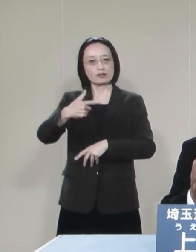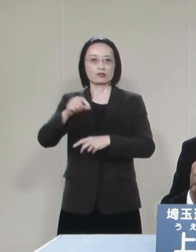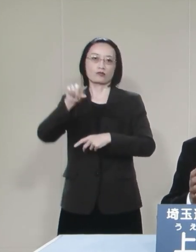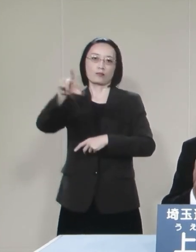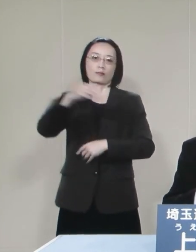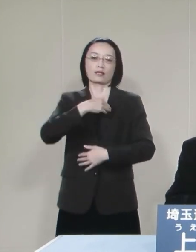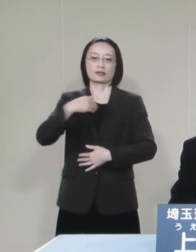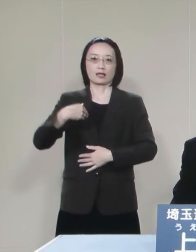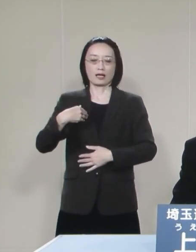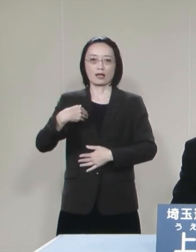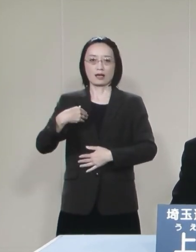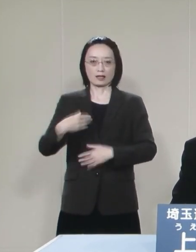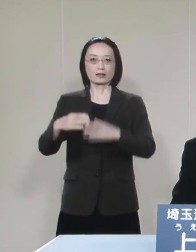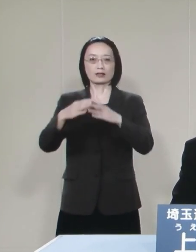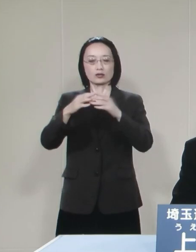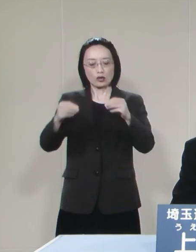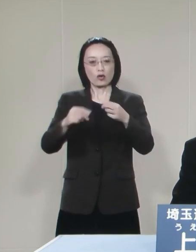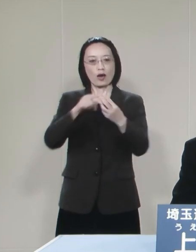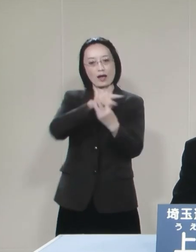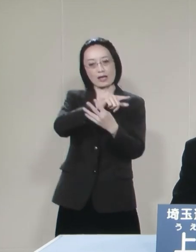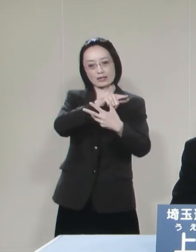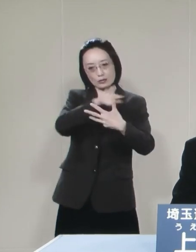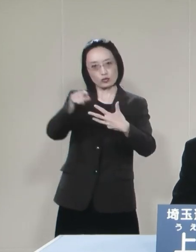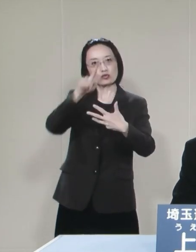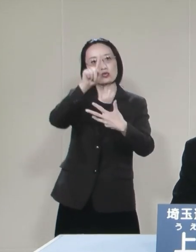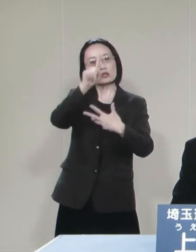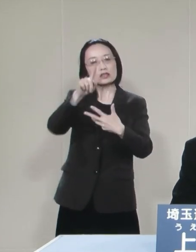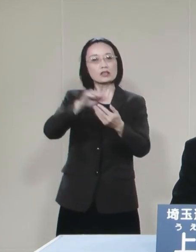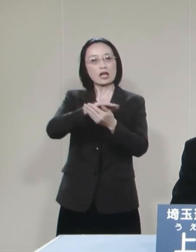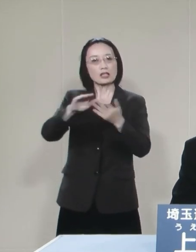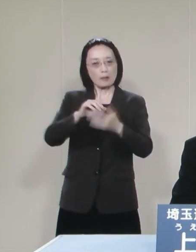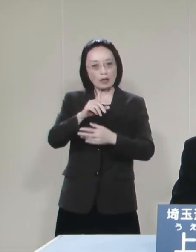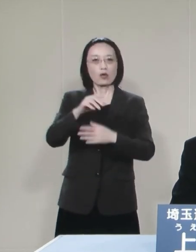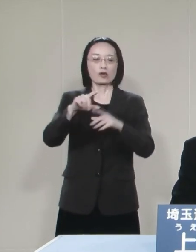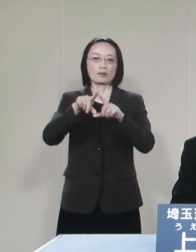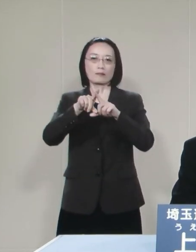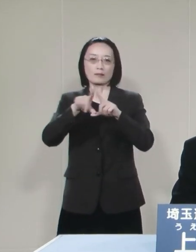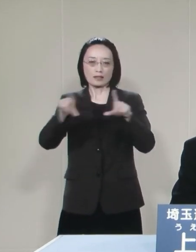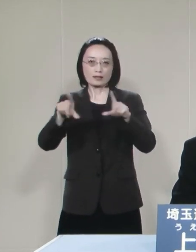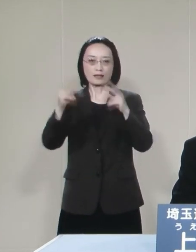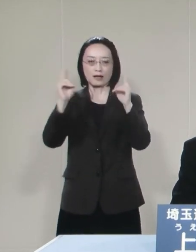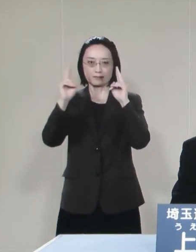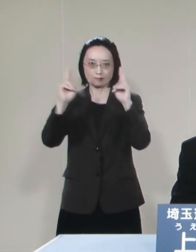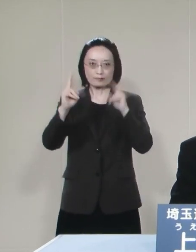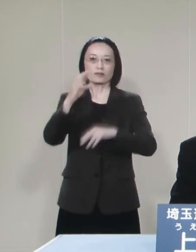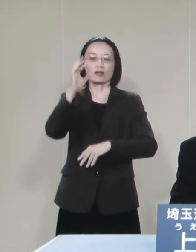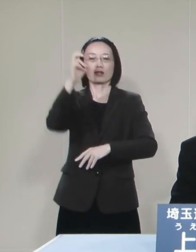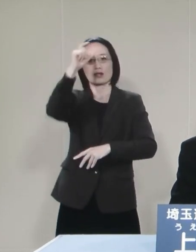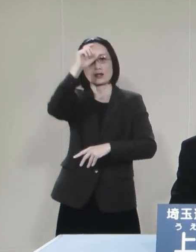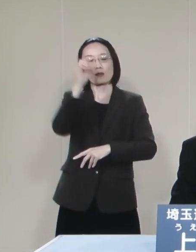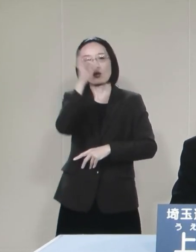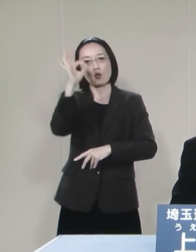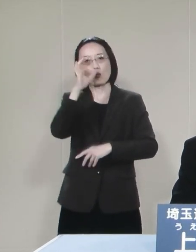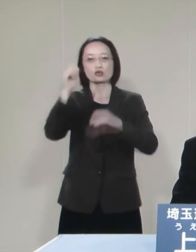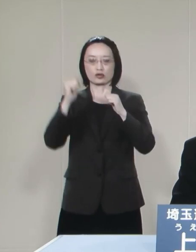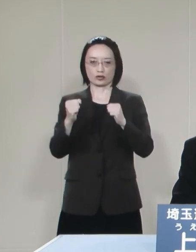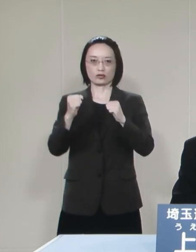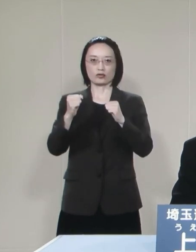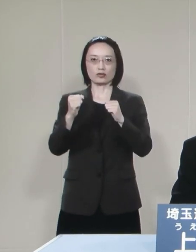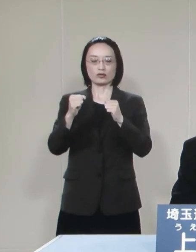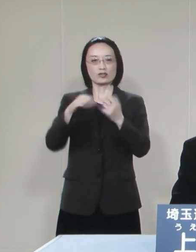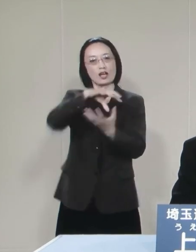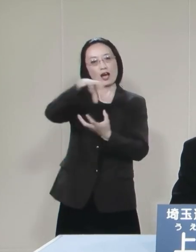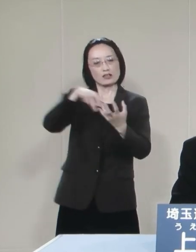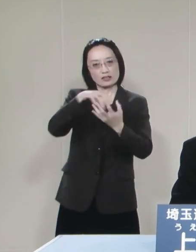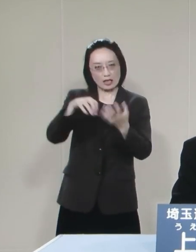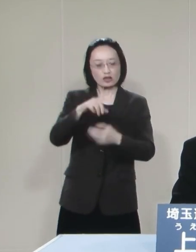分の1は埼玉県にいるぐらい頑張っていただきました。犯罪も全体として18万件